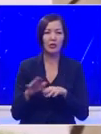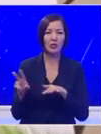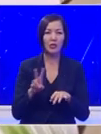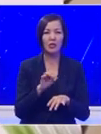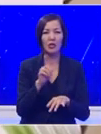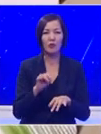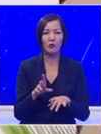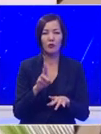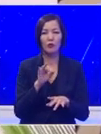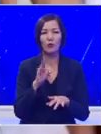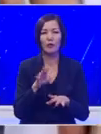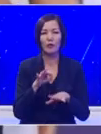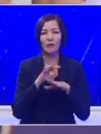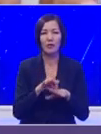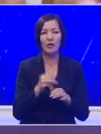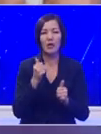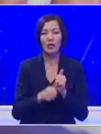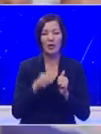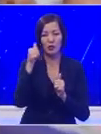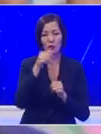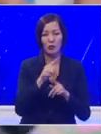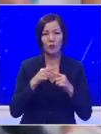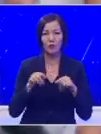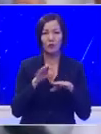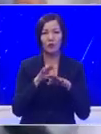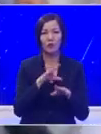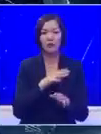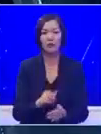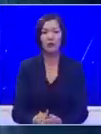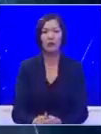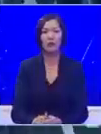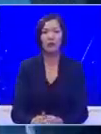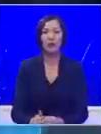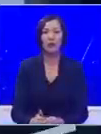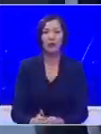айт мерекелерінде өткізуді жыл сайын дәстүрге айналдырған.